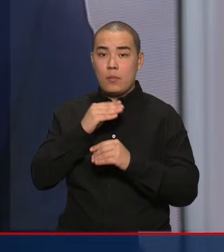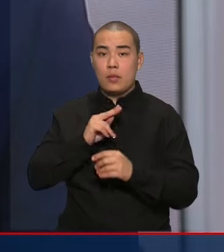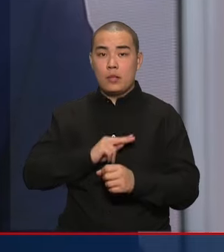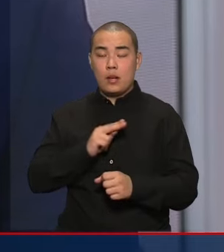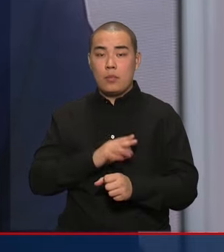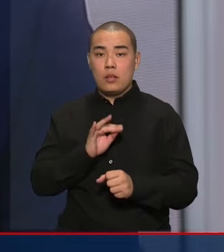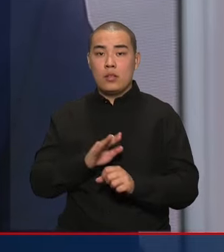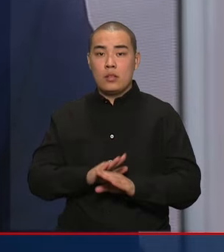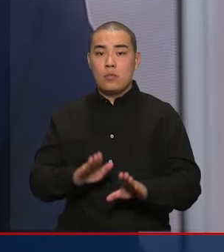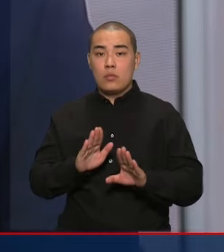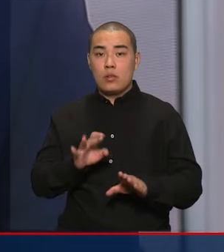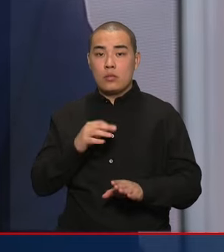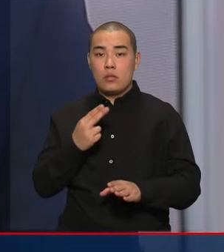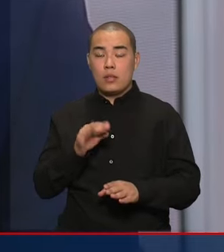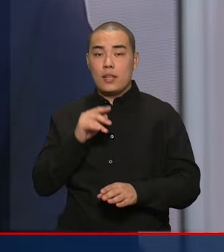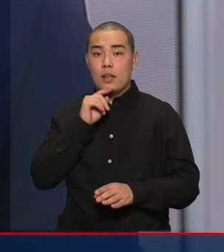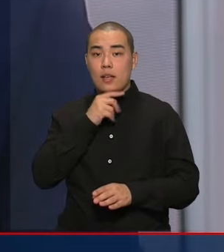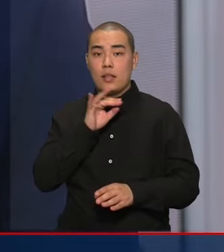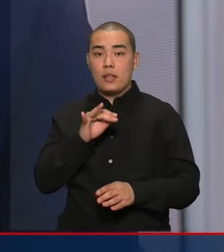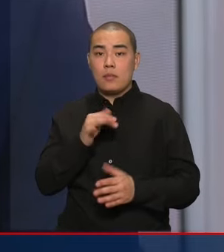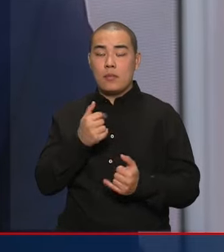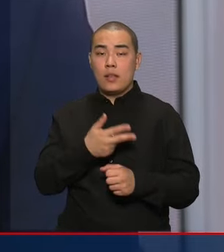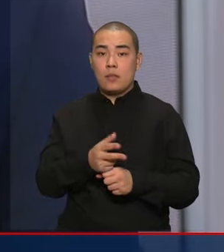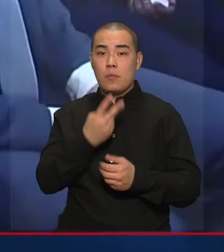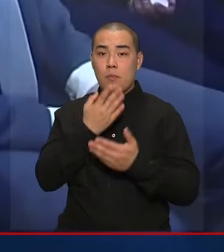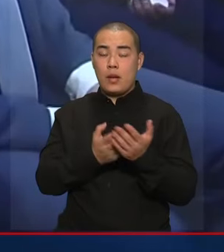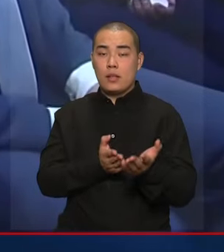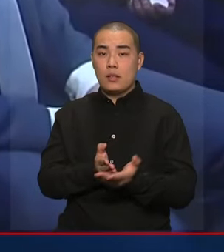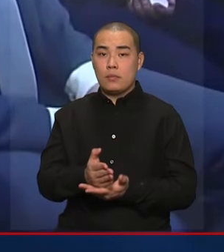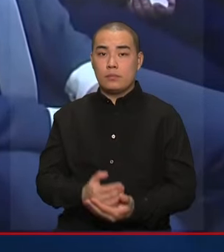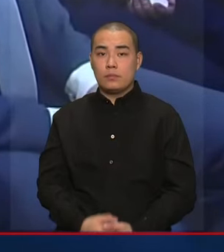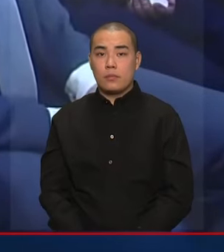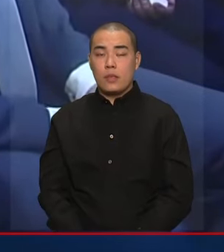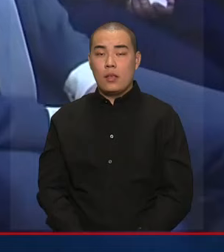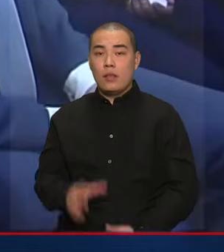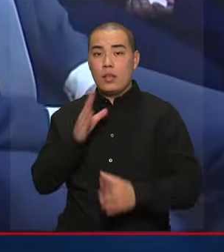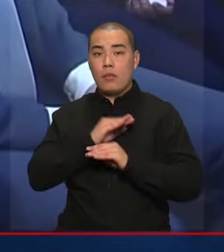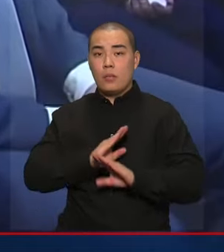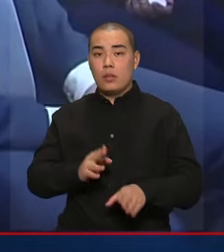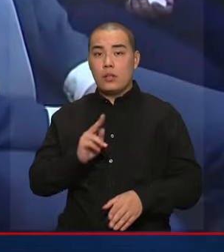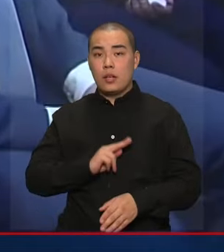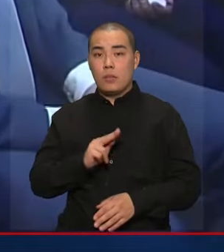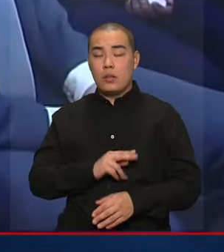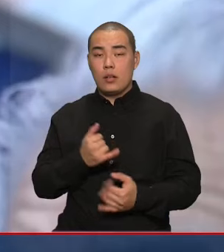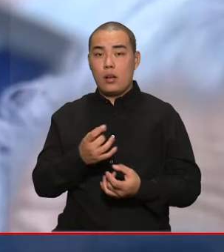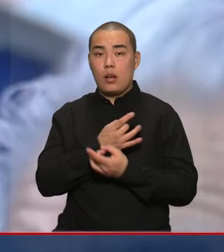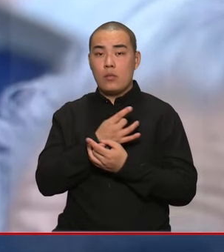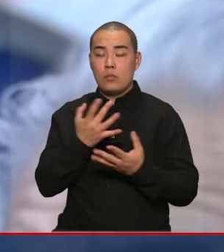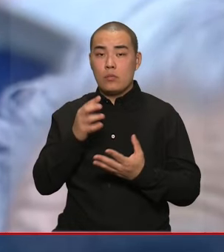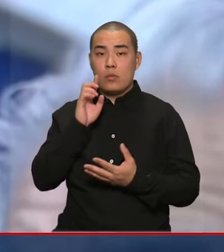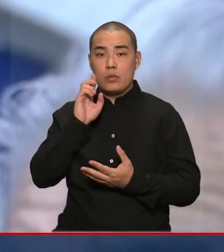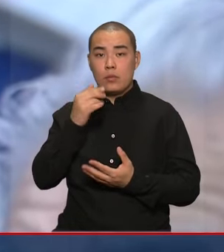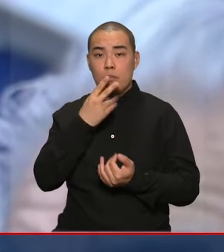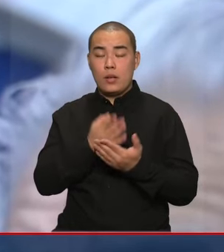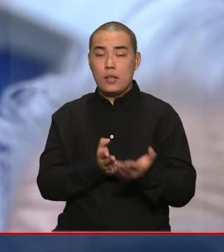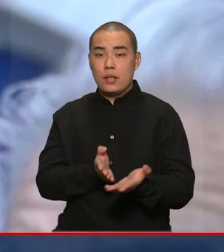не только в социально-экономической, но и в идеологической сфере. Невозможно сформулировать идеологию государства, обойдя